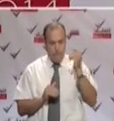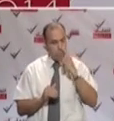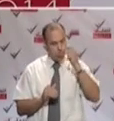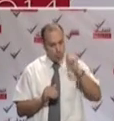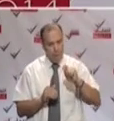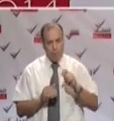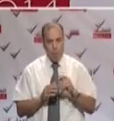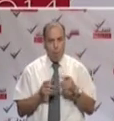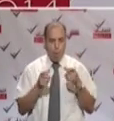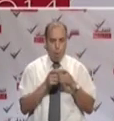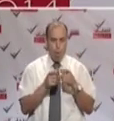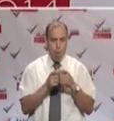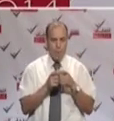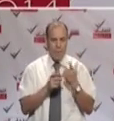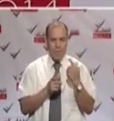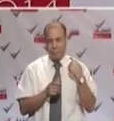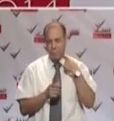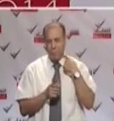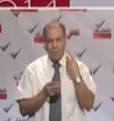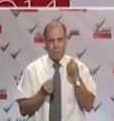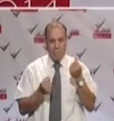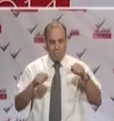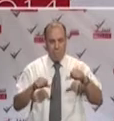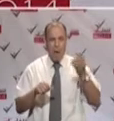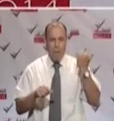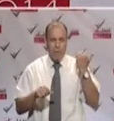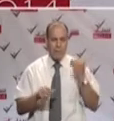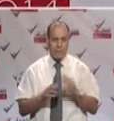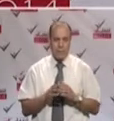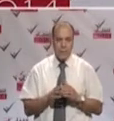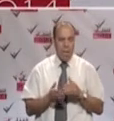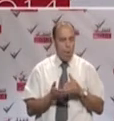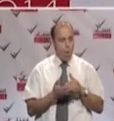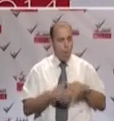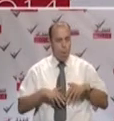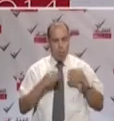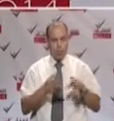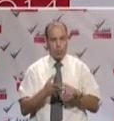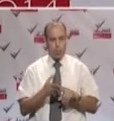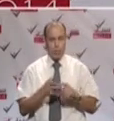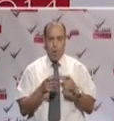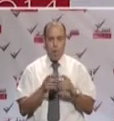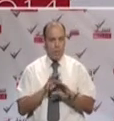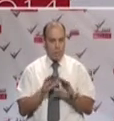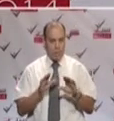بإجبار حكومة الإفلاس وحكومة الفشل على الخروج من